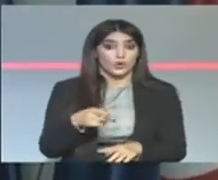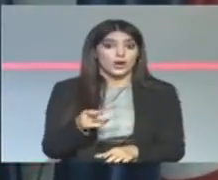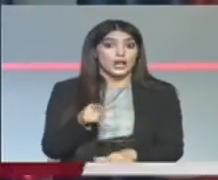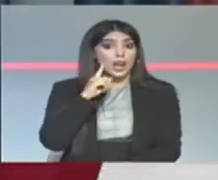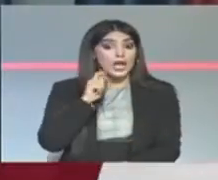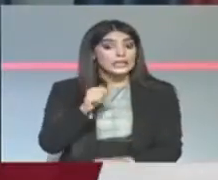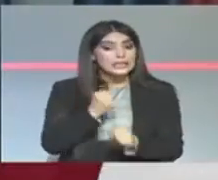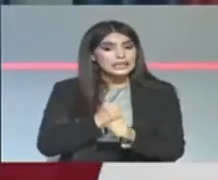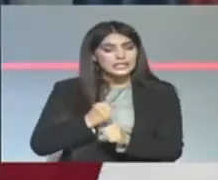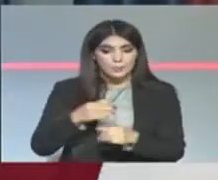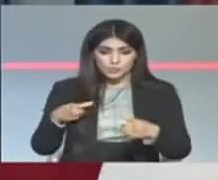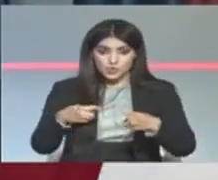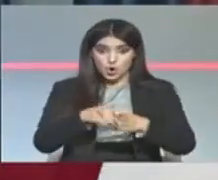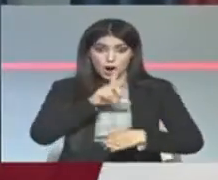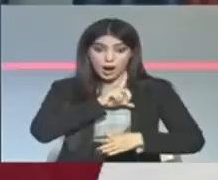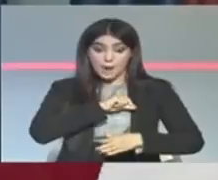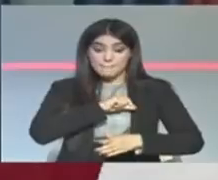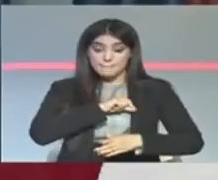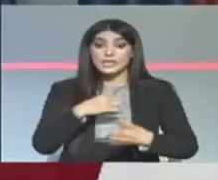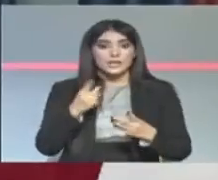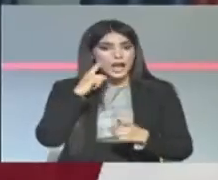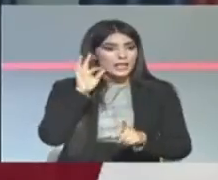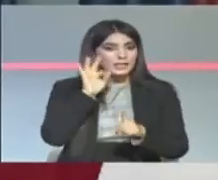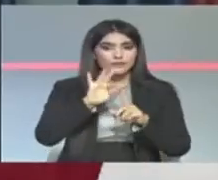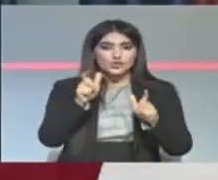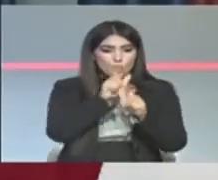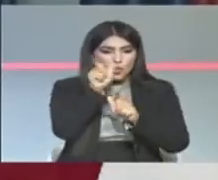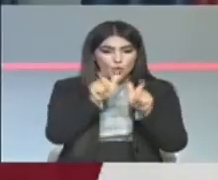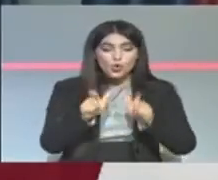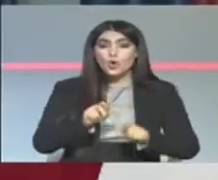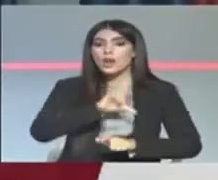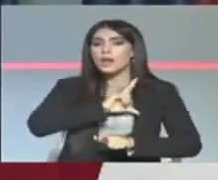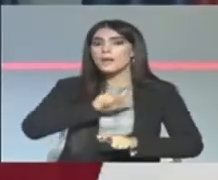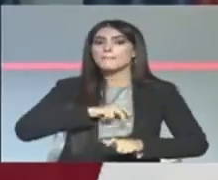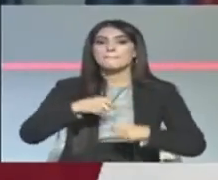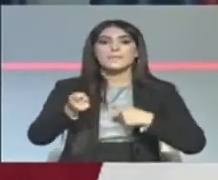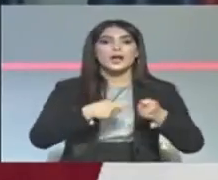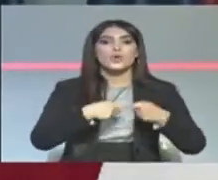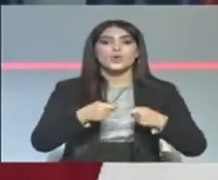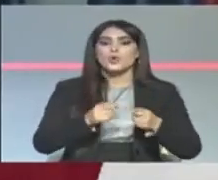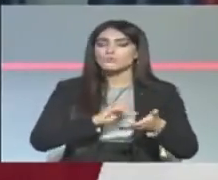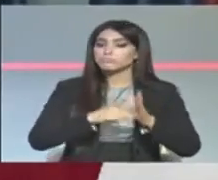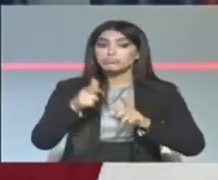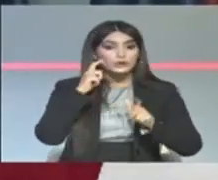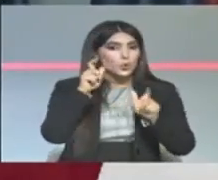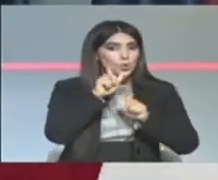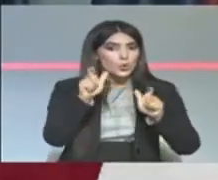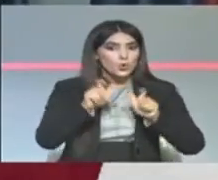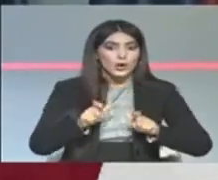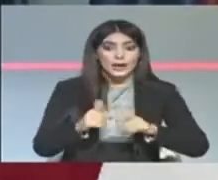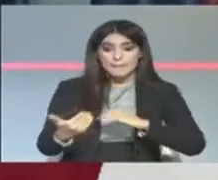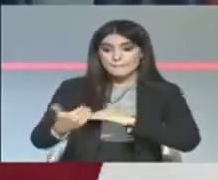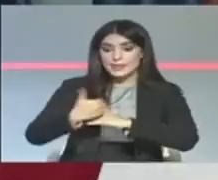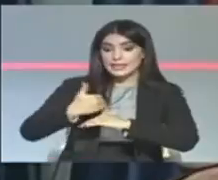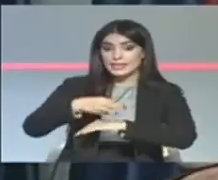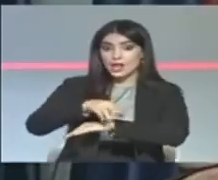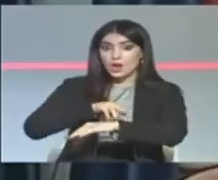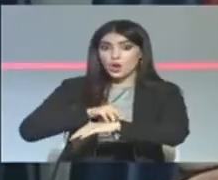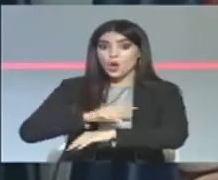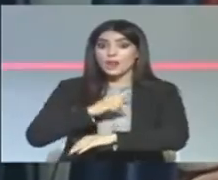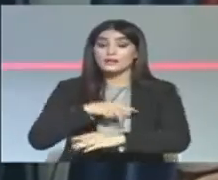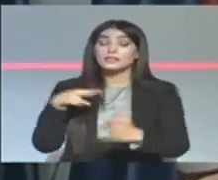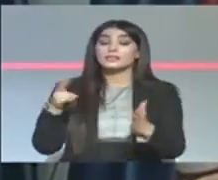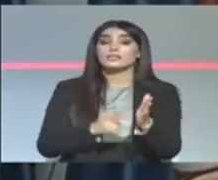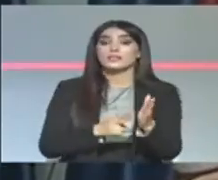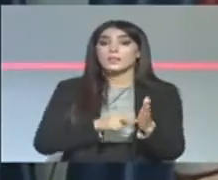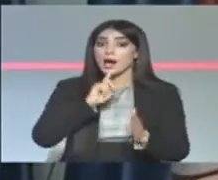دوريات والمراقبه لكل المحلات المفتوحه للعبور والى مداخل ال الولايات من اجل تطبيق